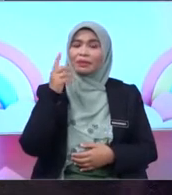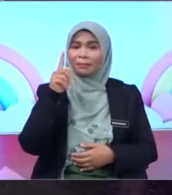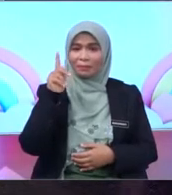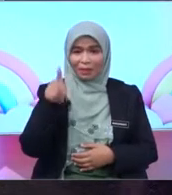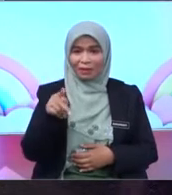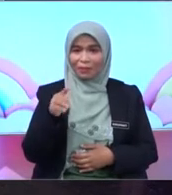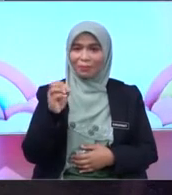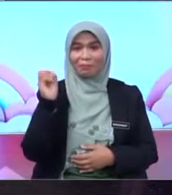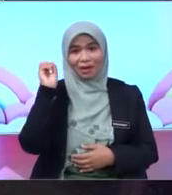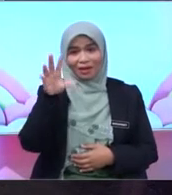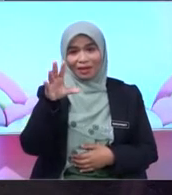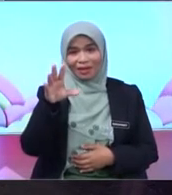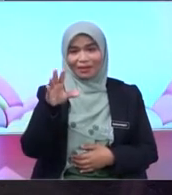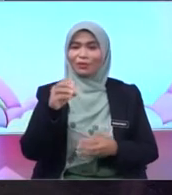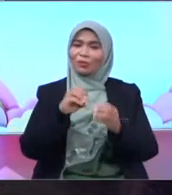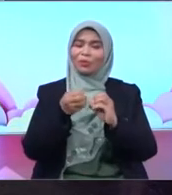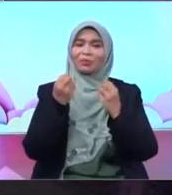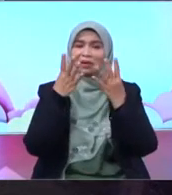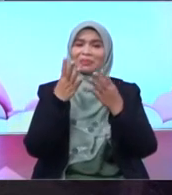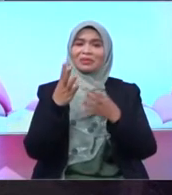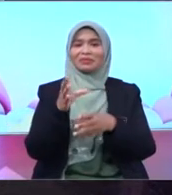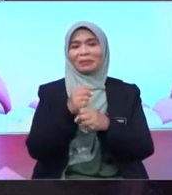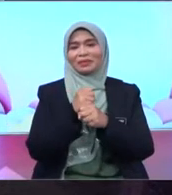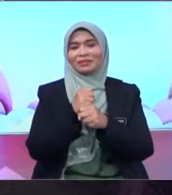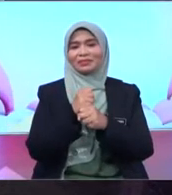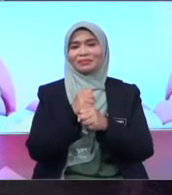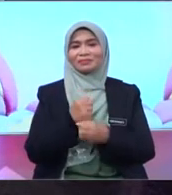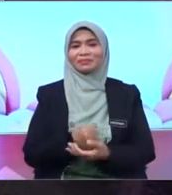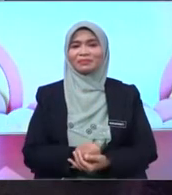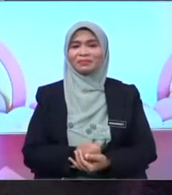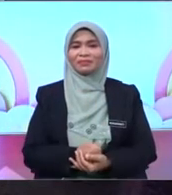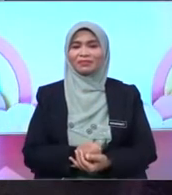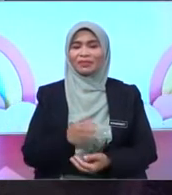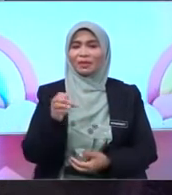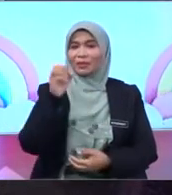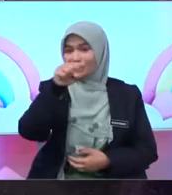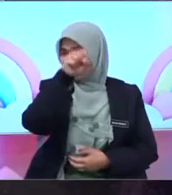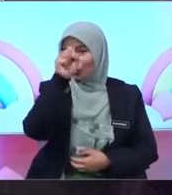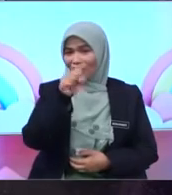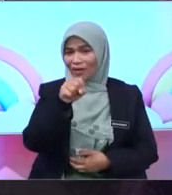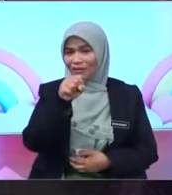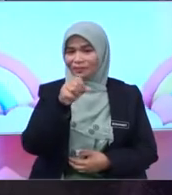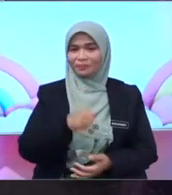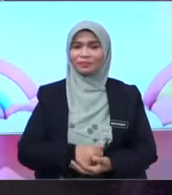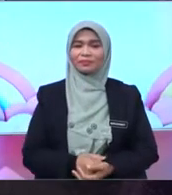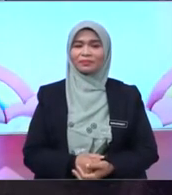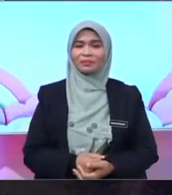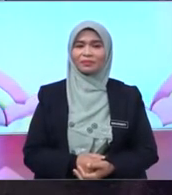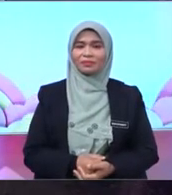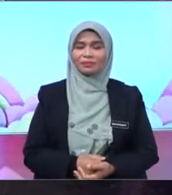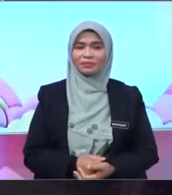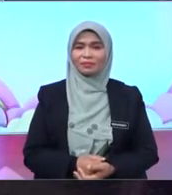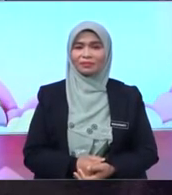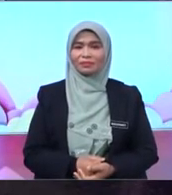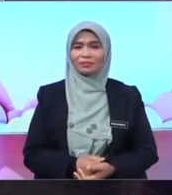nomor berapa Mira dapay Mila Oke lepas dapat nomor Namikaze soal lain yang the di hadapan Aceh sekarang